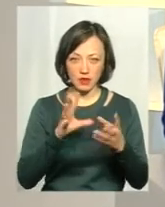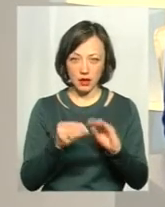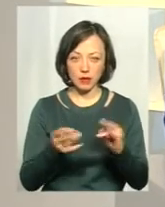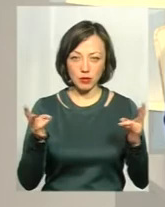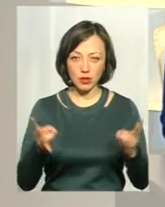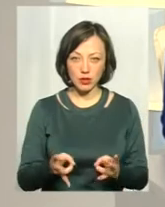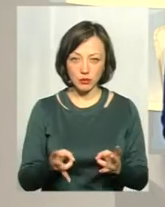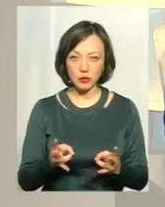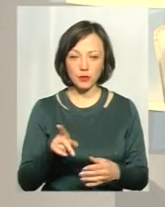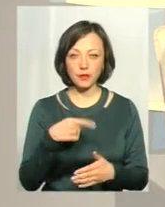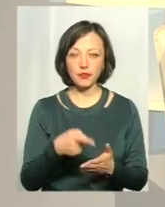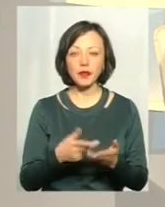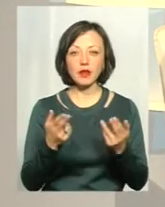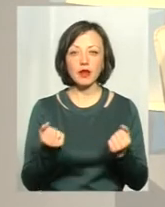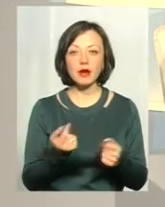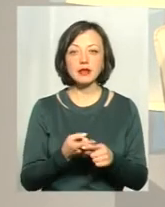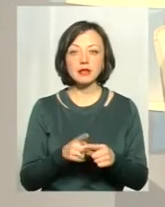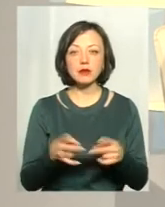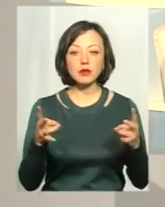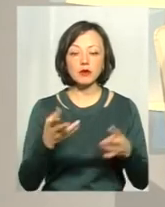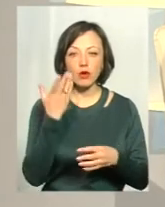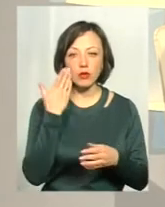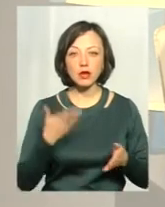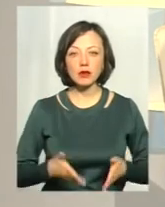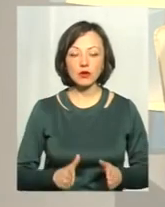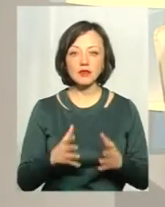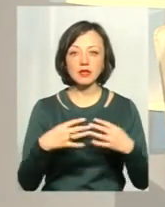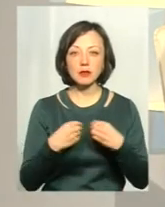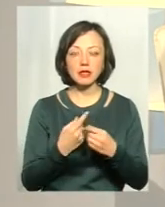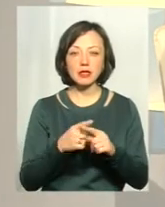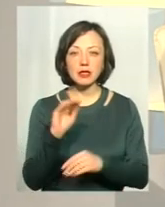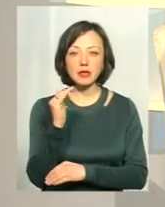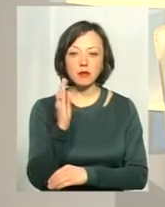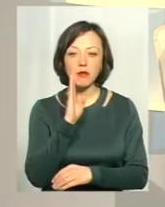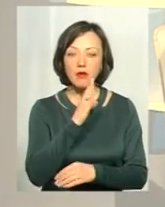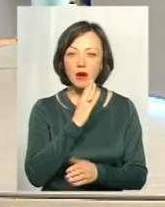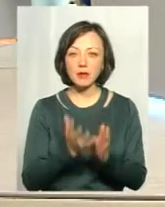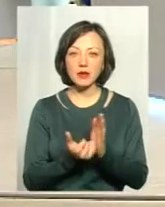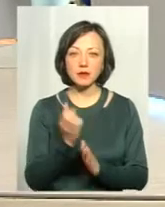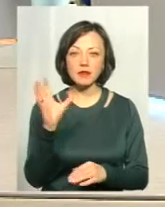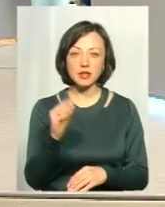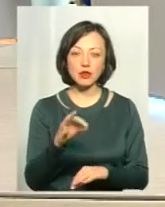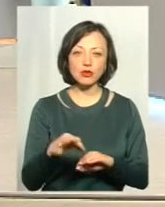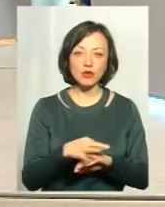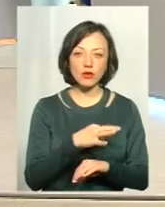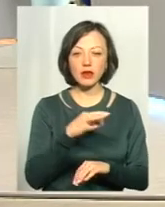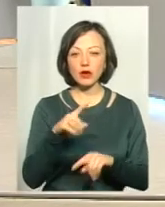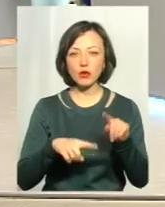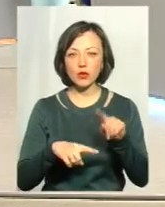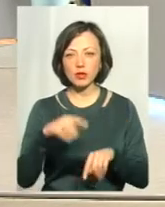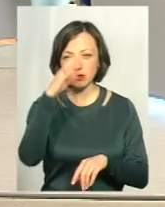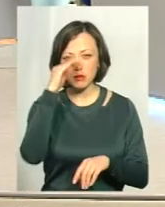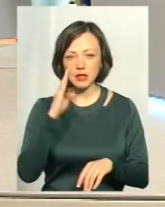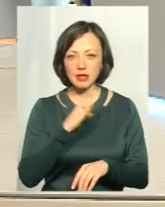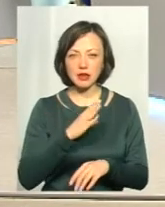потрібно? Так, це потрібно. Це коли народжується в сім'ї дитина, цю маму повинні підтримати всі. І чоловік, і мама, і батьки,